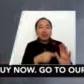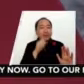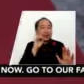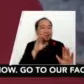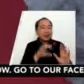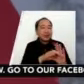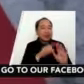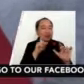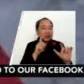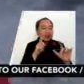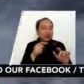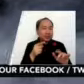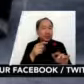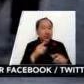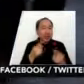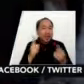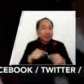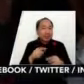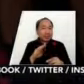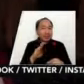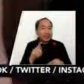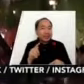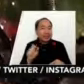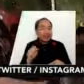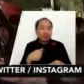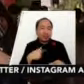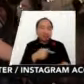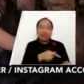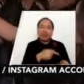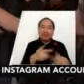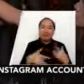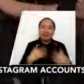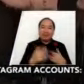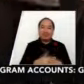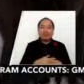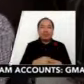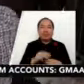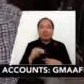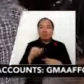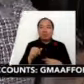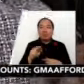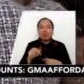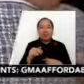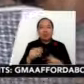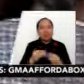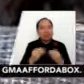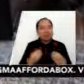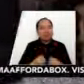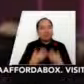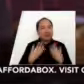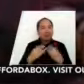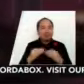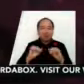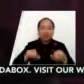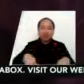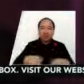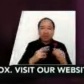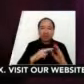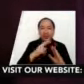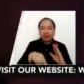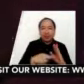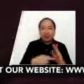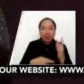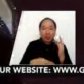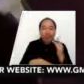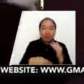siya. Lalo pang inspired si Marian na gumawa ng challenging roles dahil nabibigyan ng